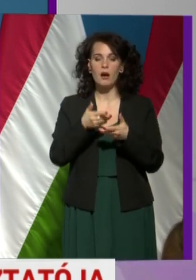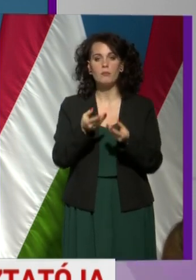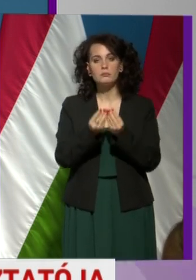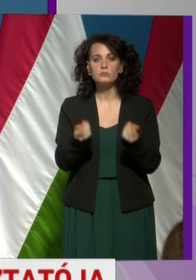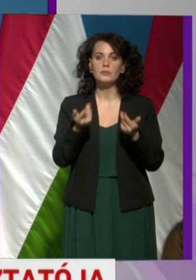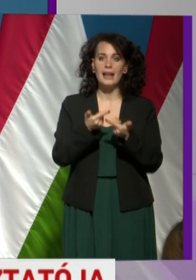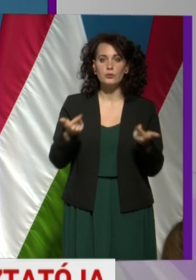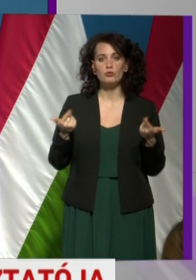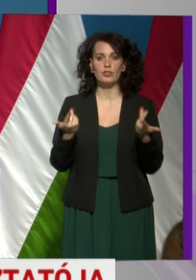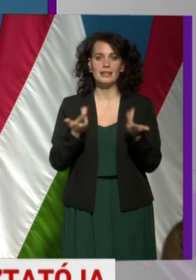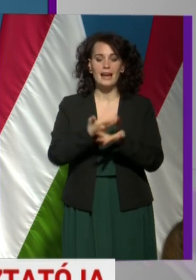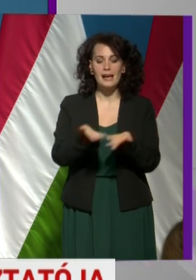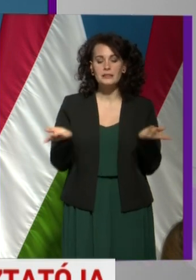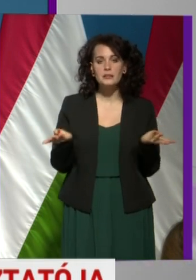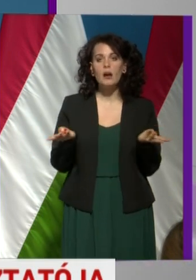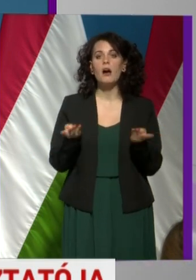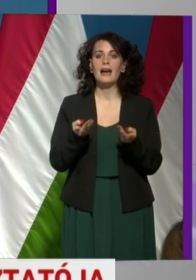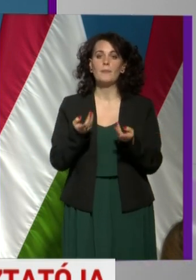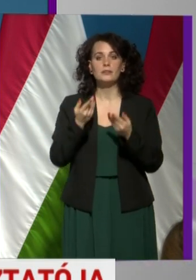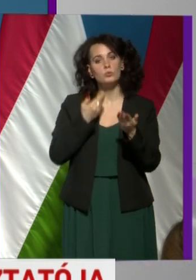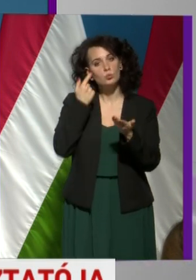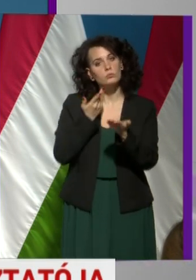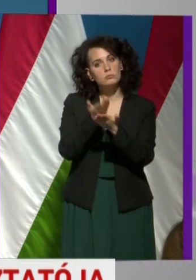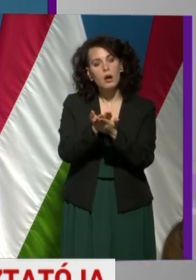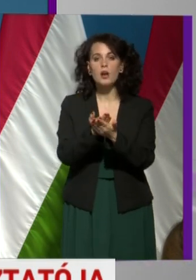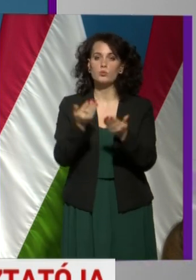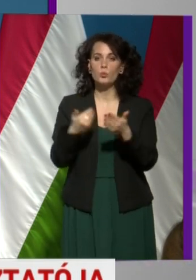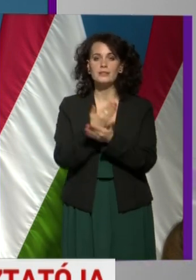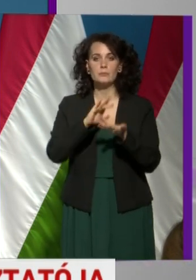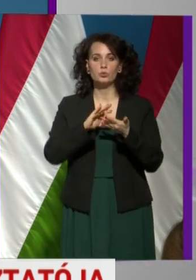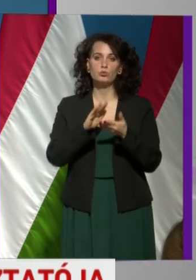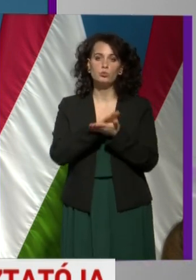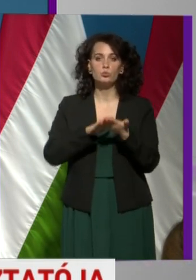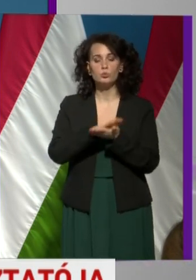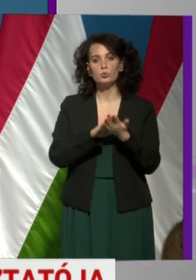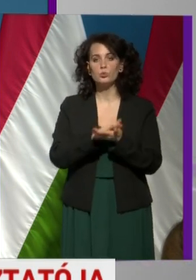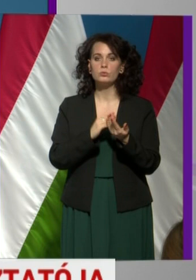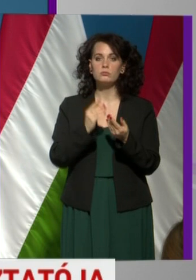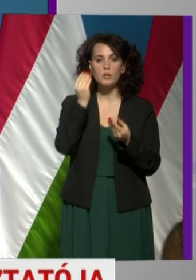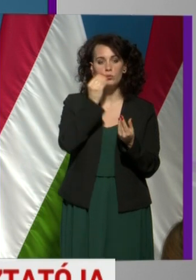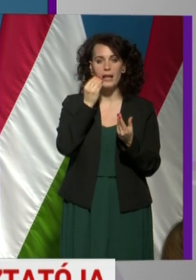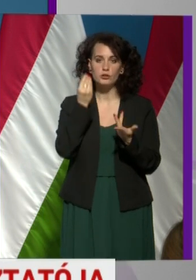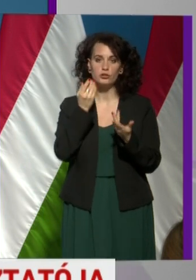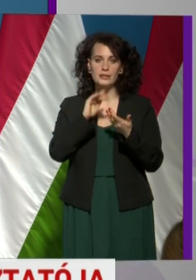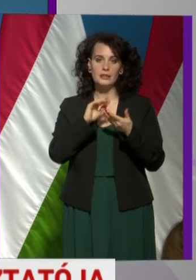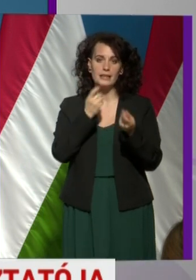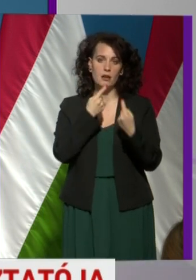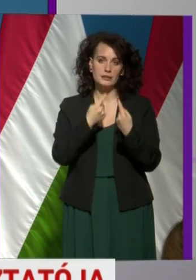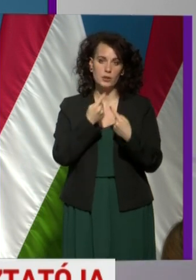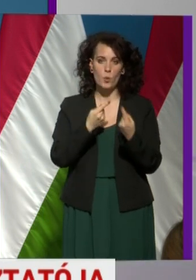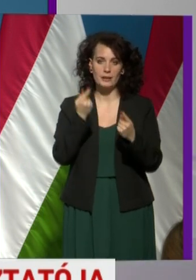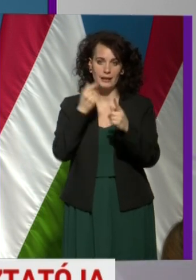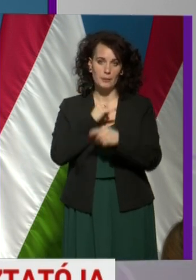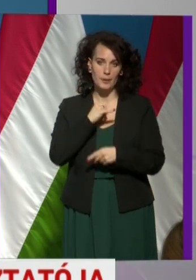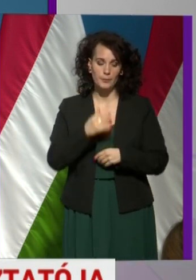amit kínálni tudunk ennek az új típusú pedagógus-tanuló interakciónak a támogatása érdekében. Az